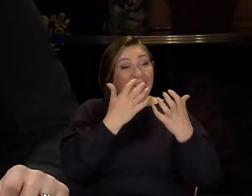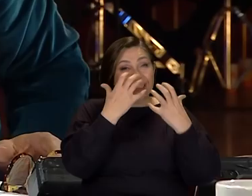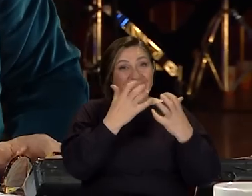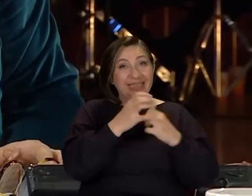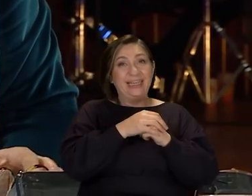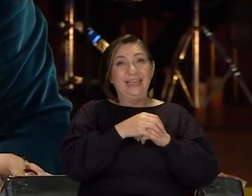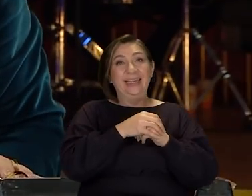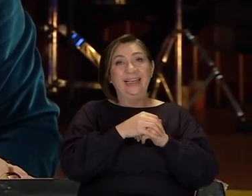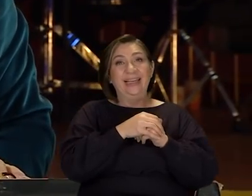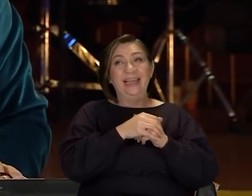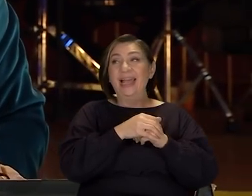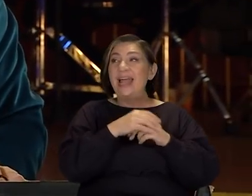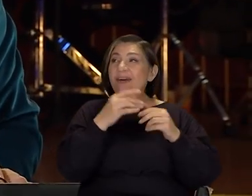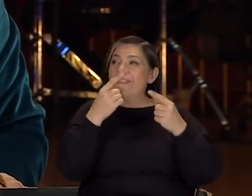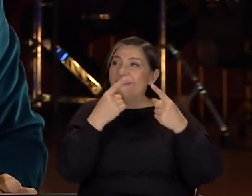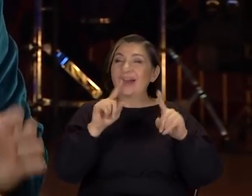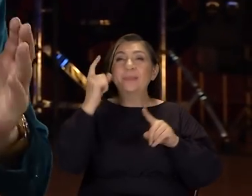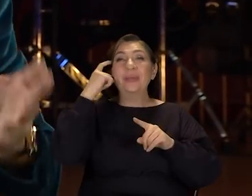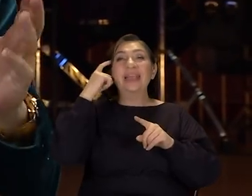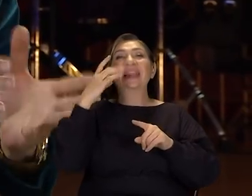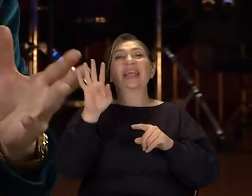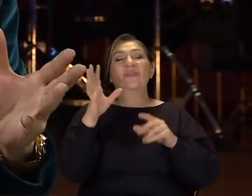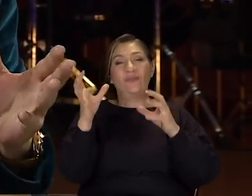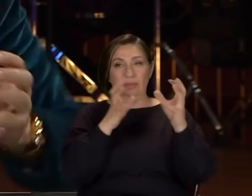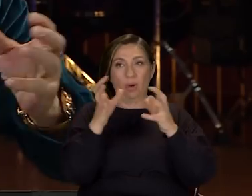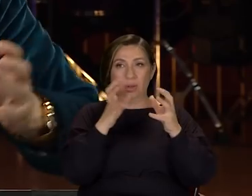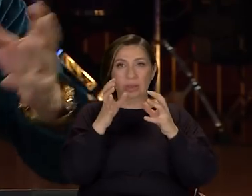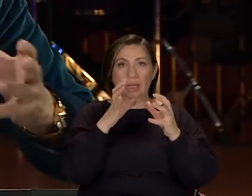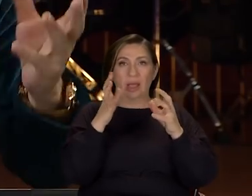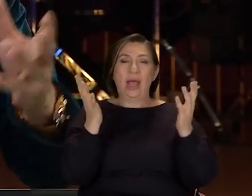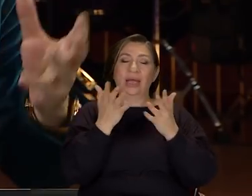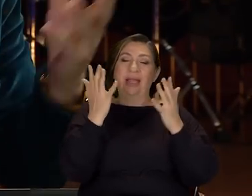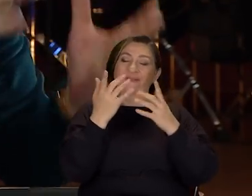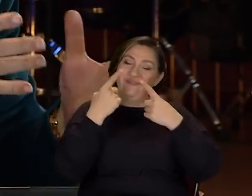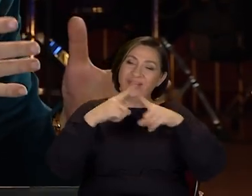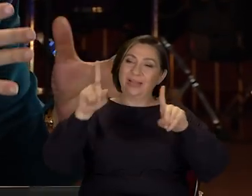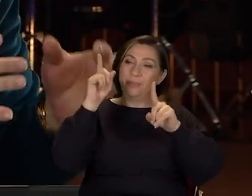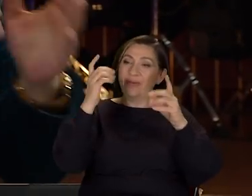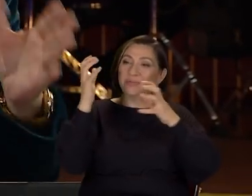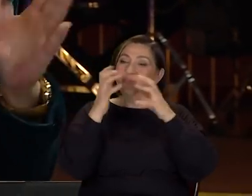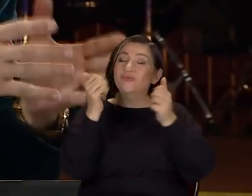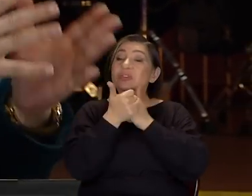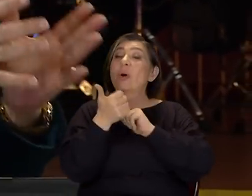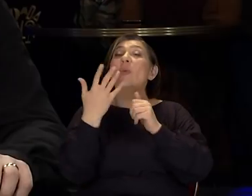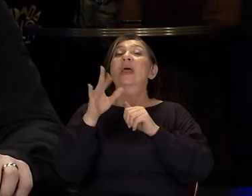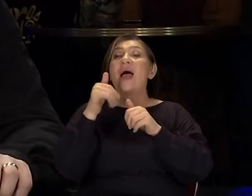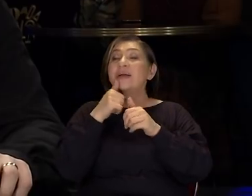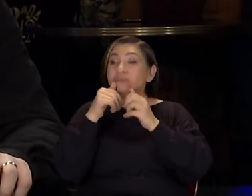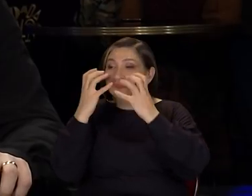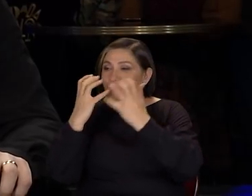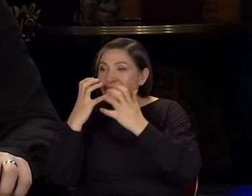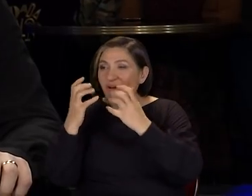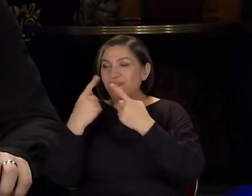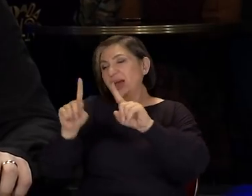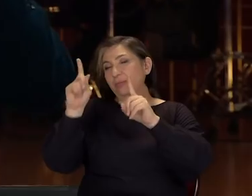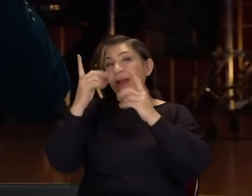ilgisi entelektüel bilgi değil. Mesela futbol her ne kadar entelektüel bir spor olmasa da erkeğin ona olan ilgisi